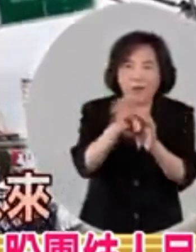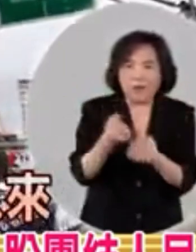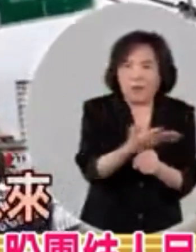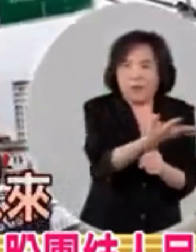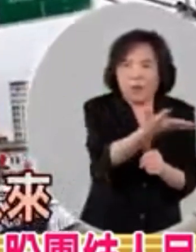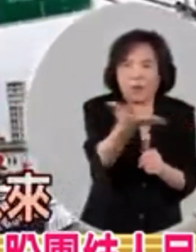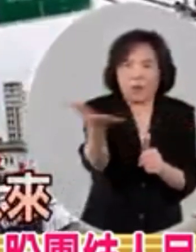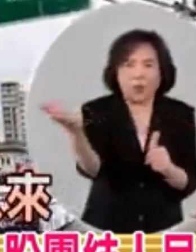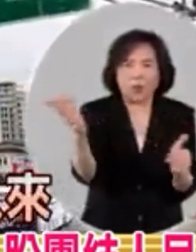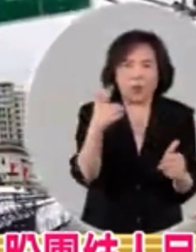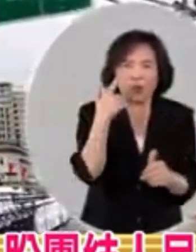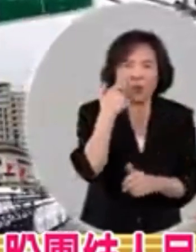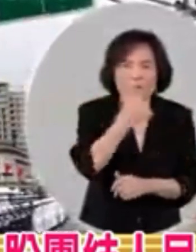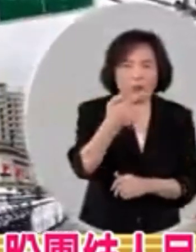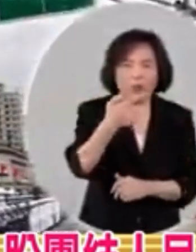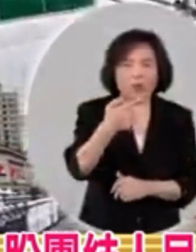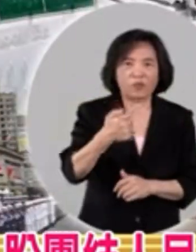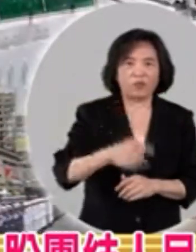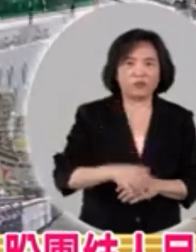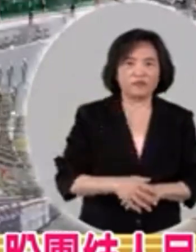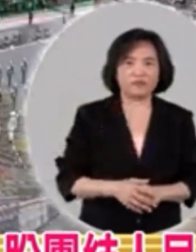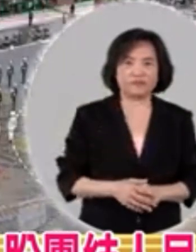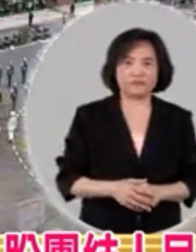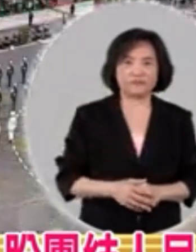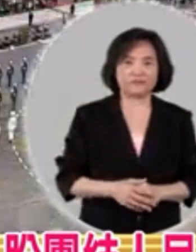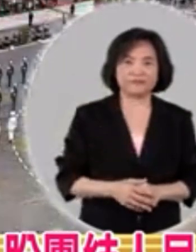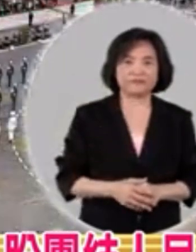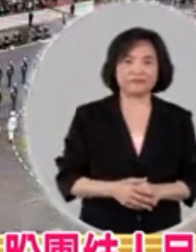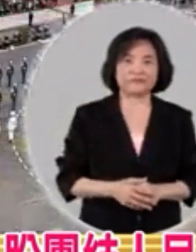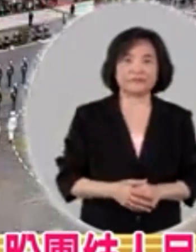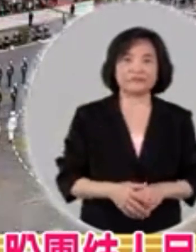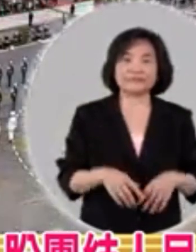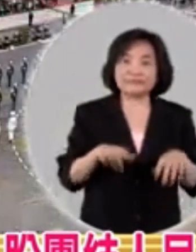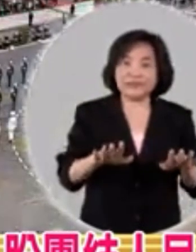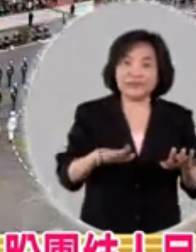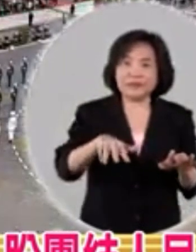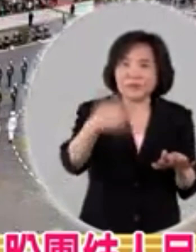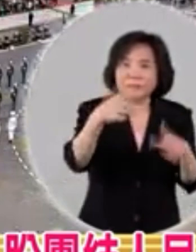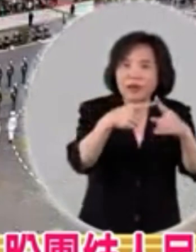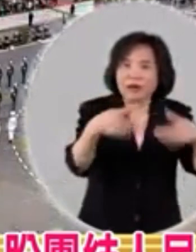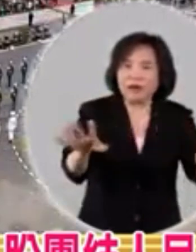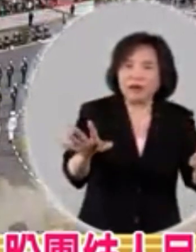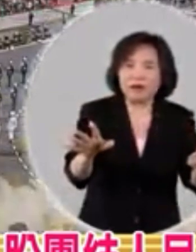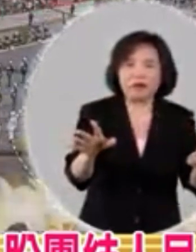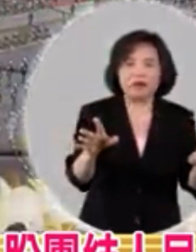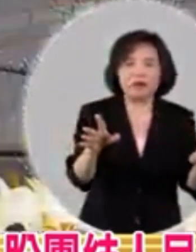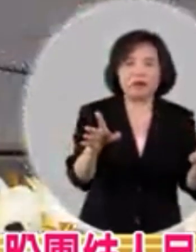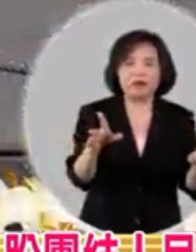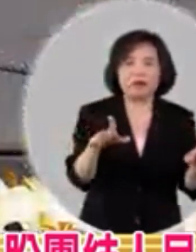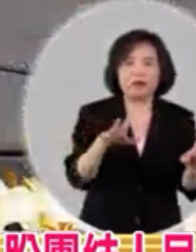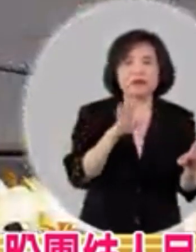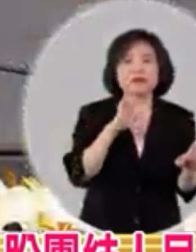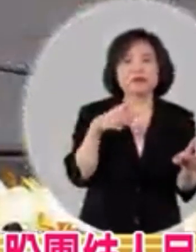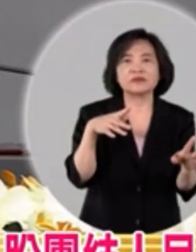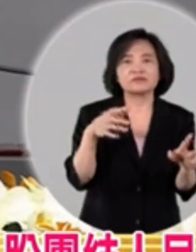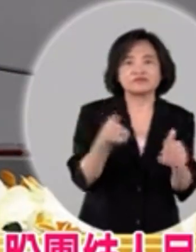来最严峻的挑战，有800多位民众失去生